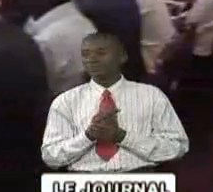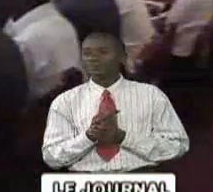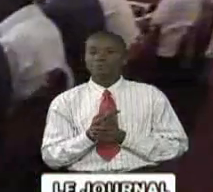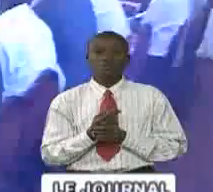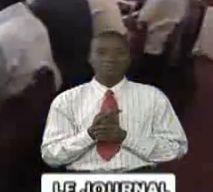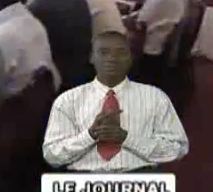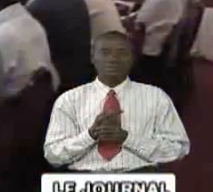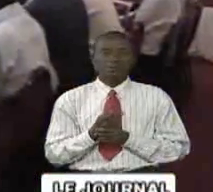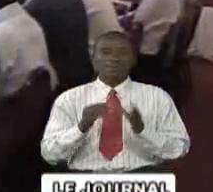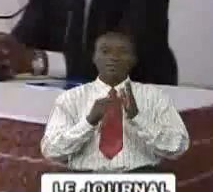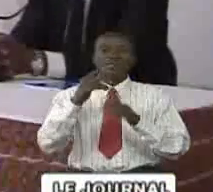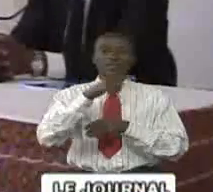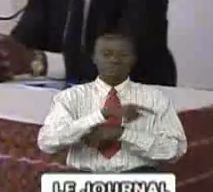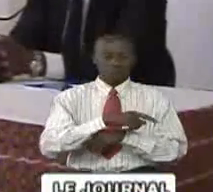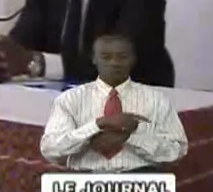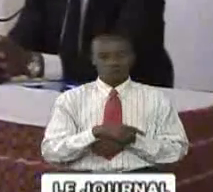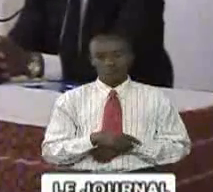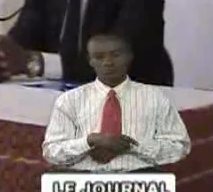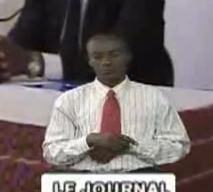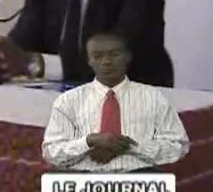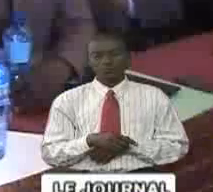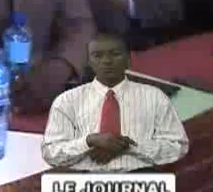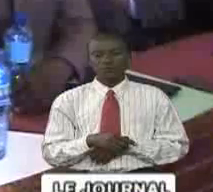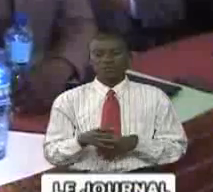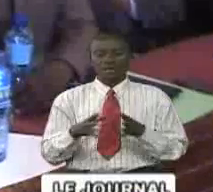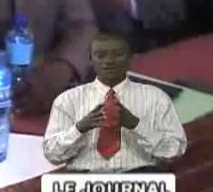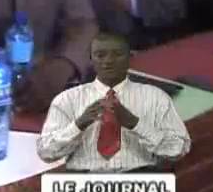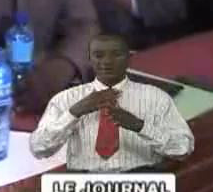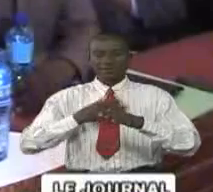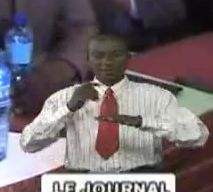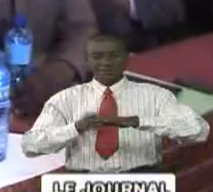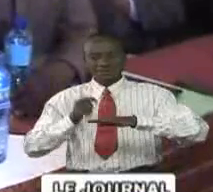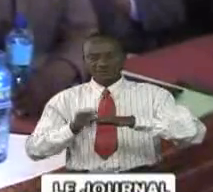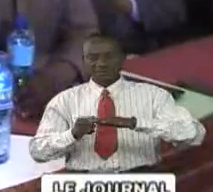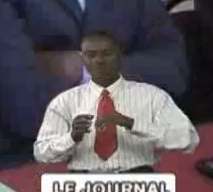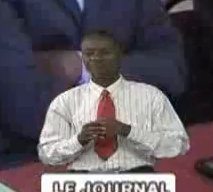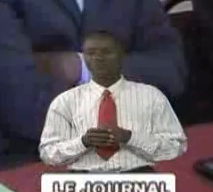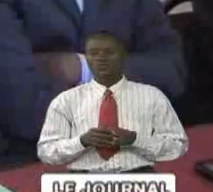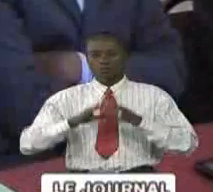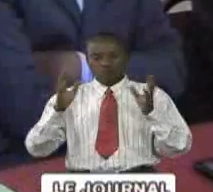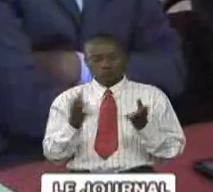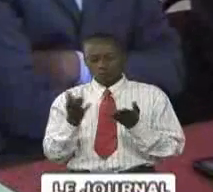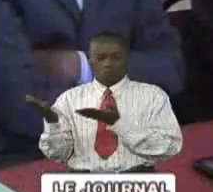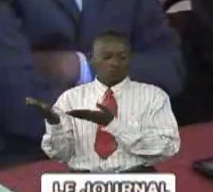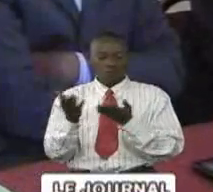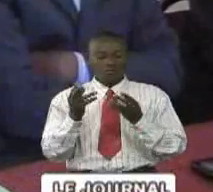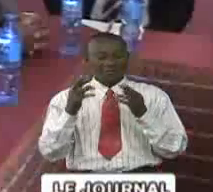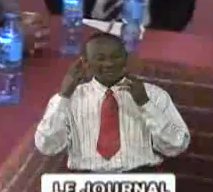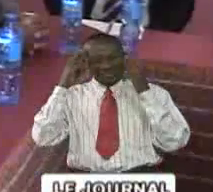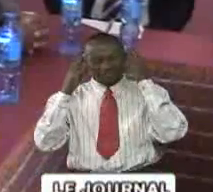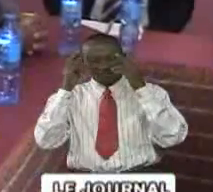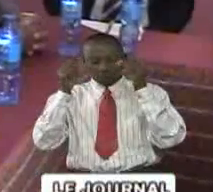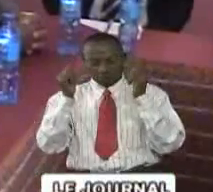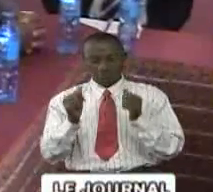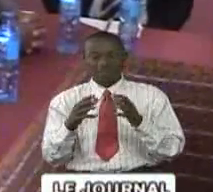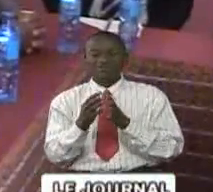suffi pour les experts du barreau et magistrats des parquets à conduire des réflexions fructueuses avec les inspecteurs douaniers